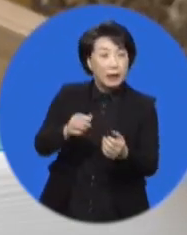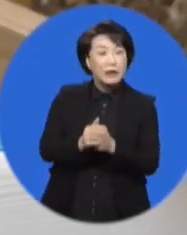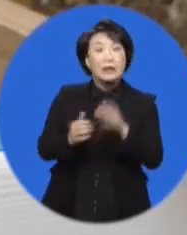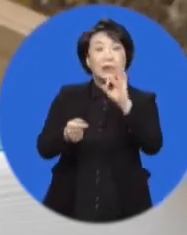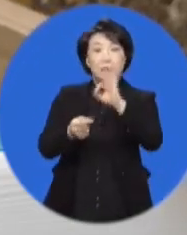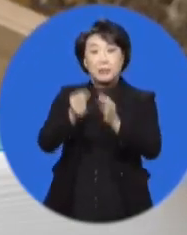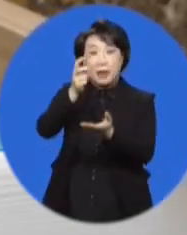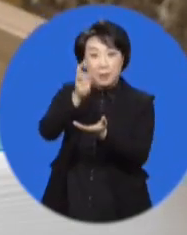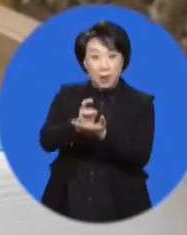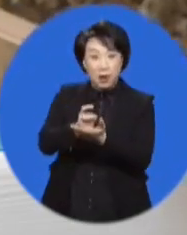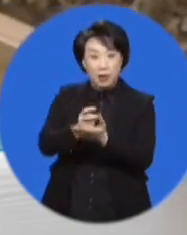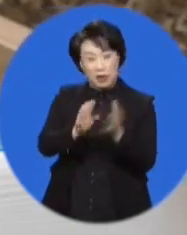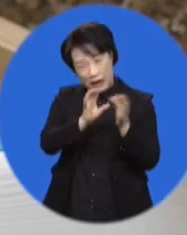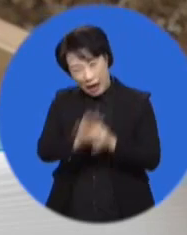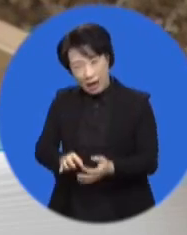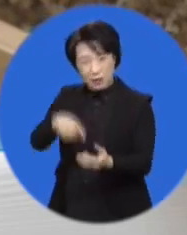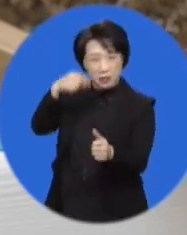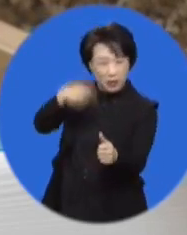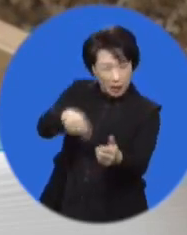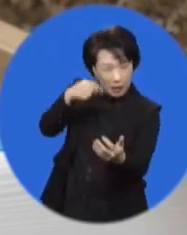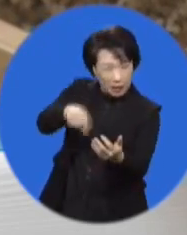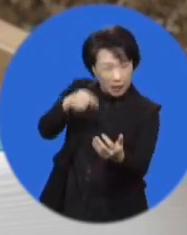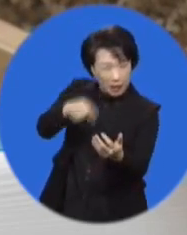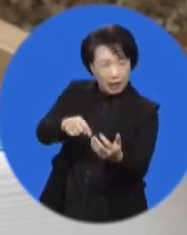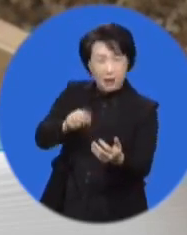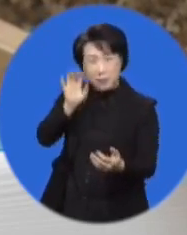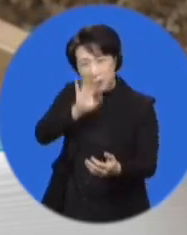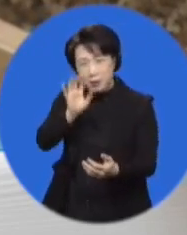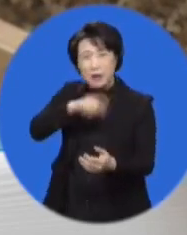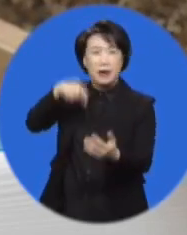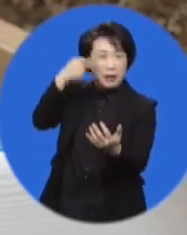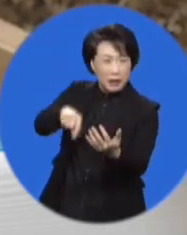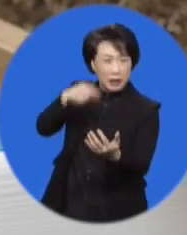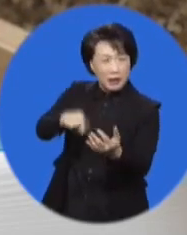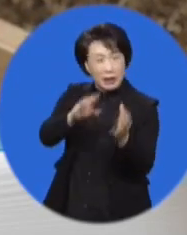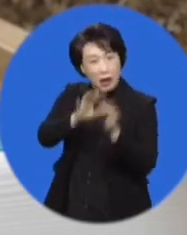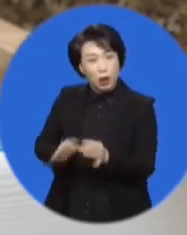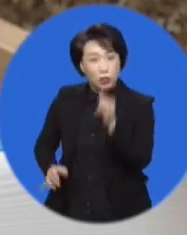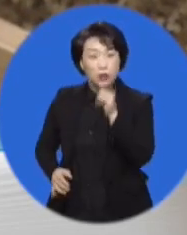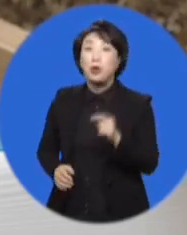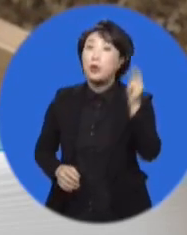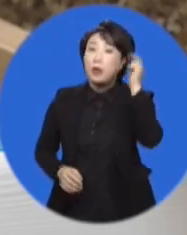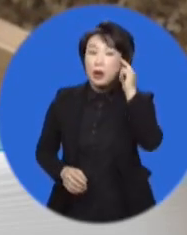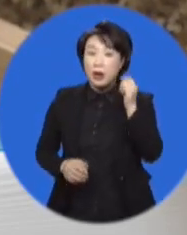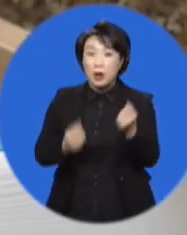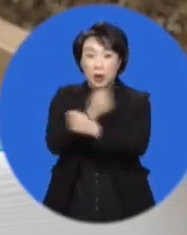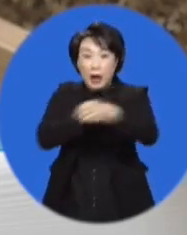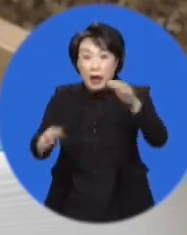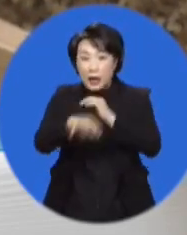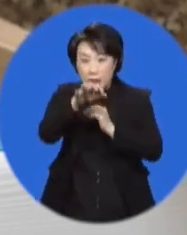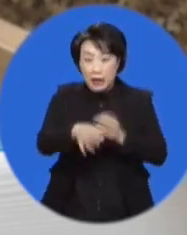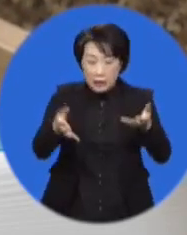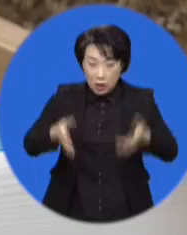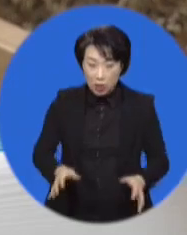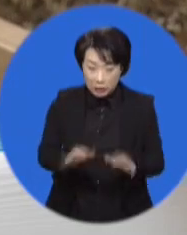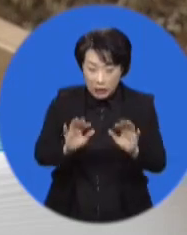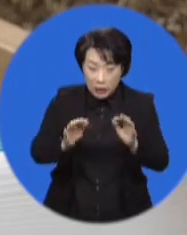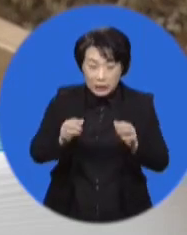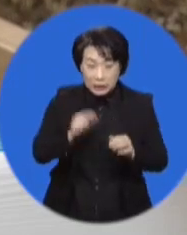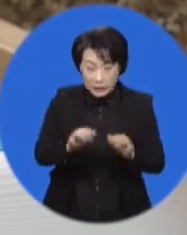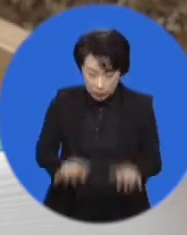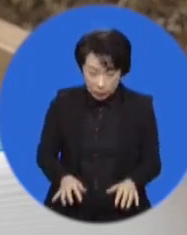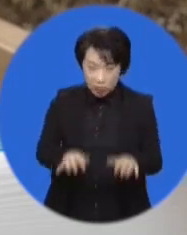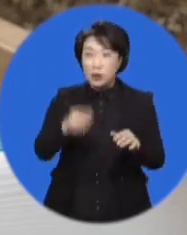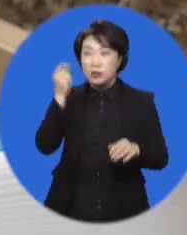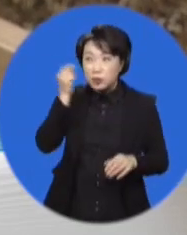서반복해서말하고또반복해서말하고왜광야에서태어난애들이성장하며또